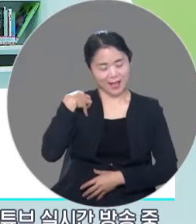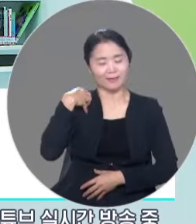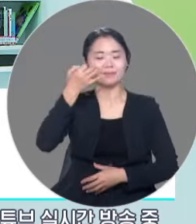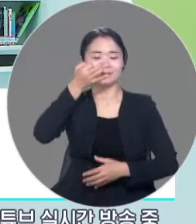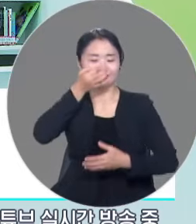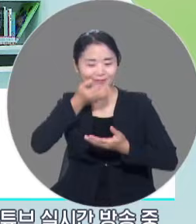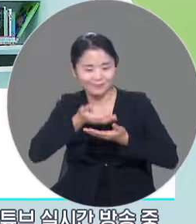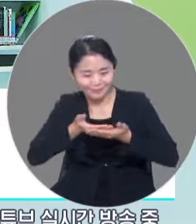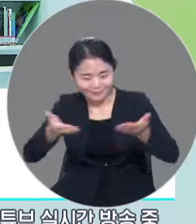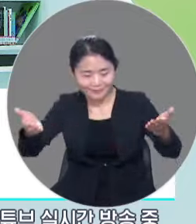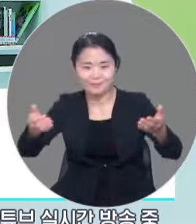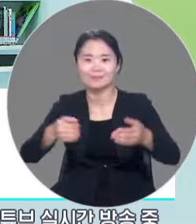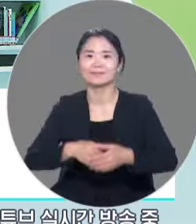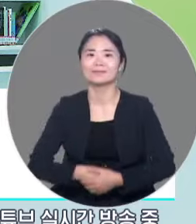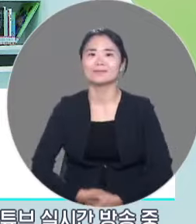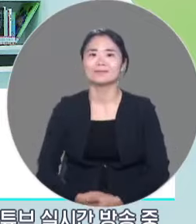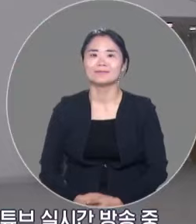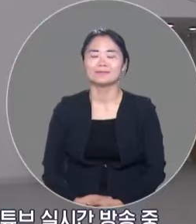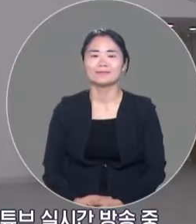미리 둘러봤습니다.